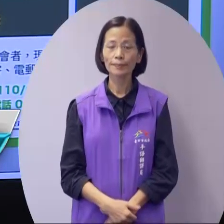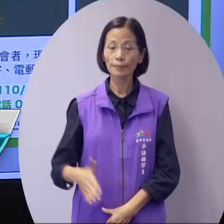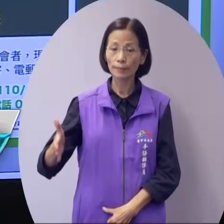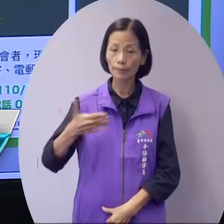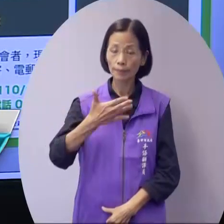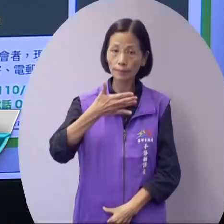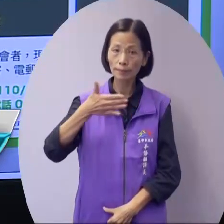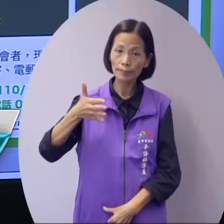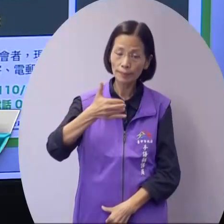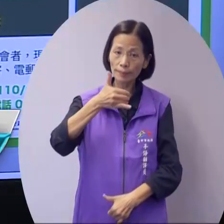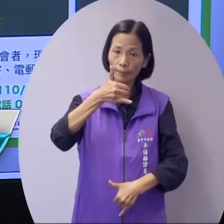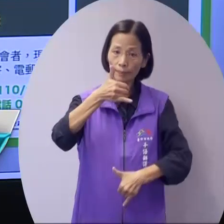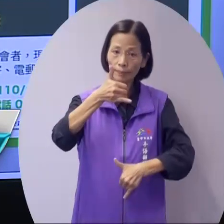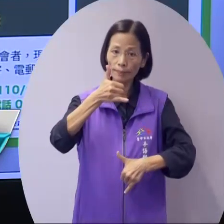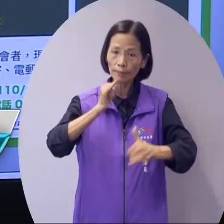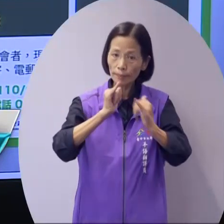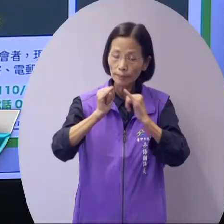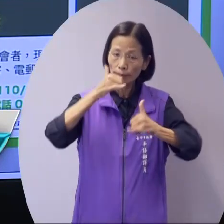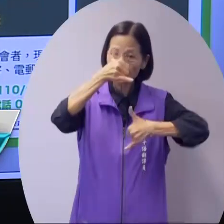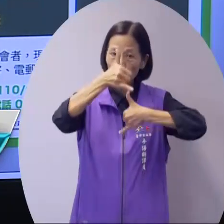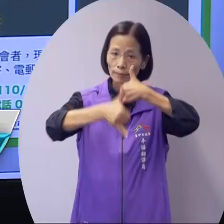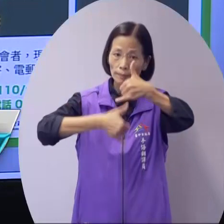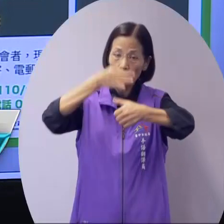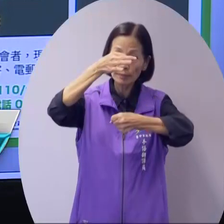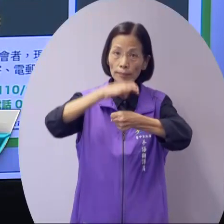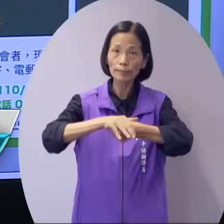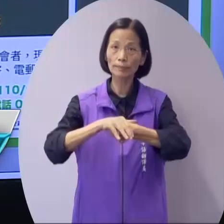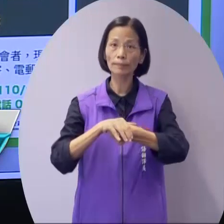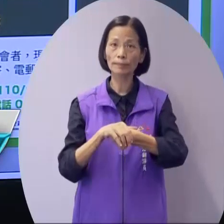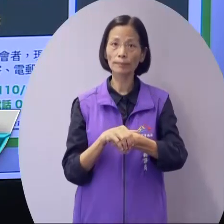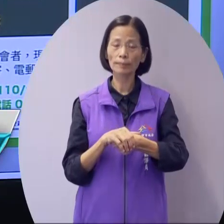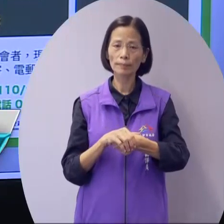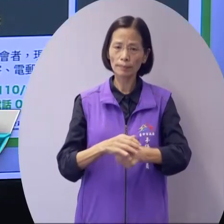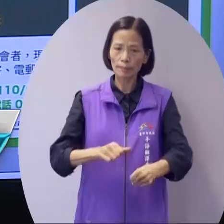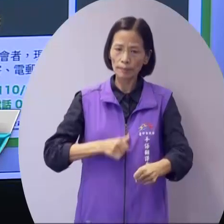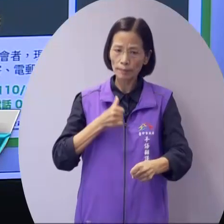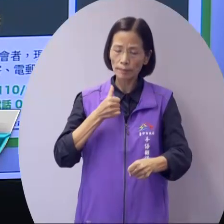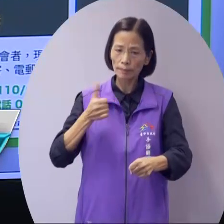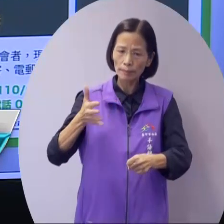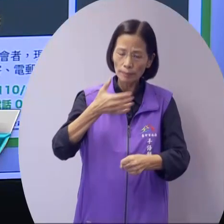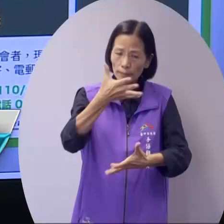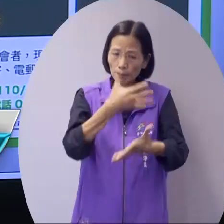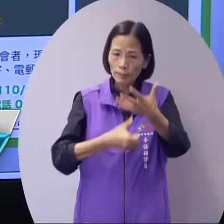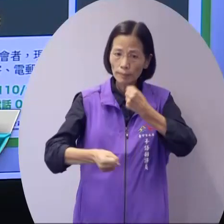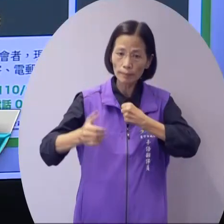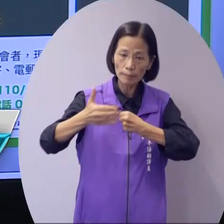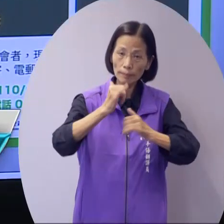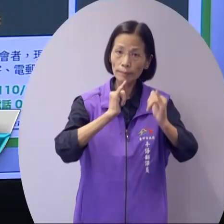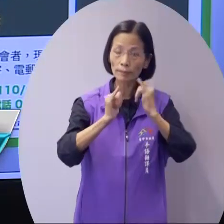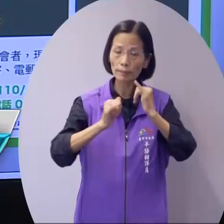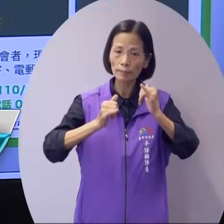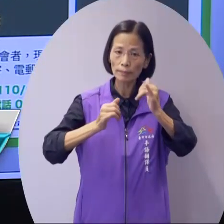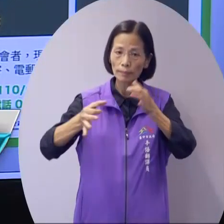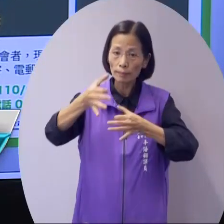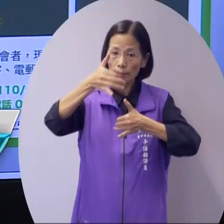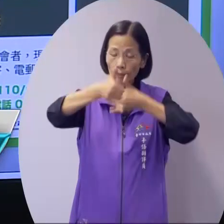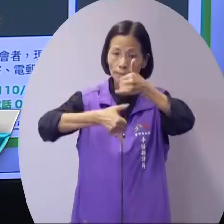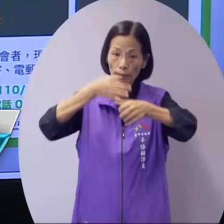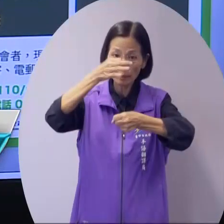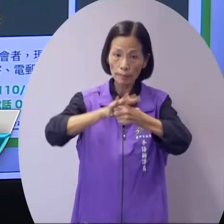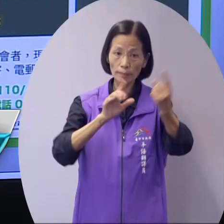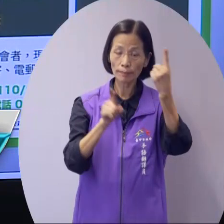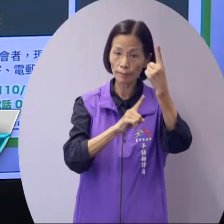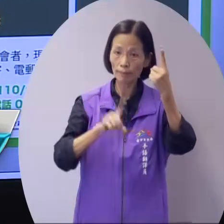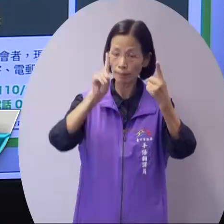页。移民的纾困补贴部分，那实际从事渔业工作的移民是否补贴，每人也是